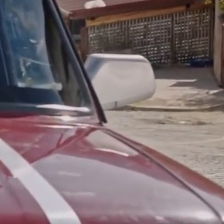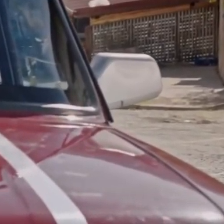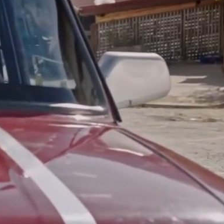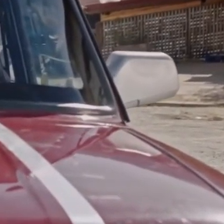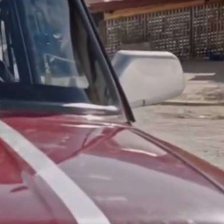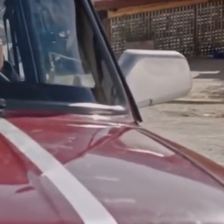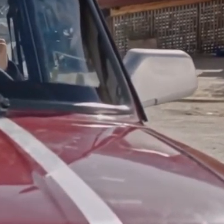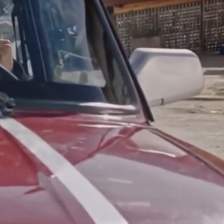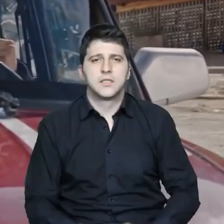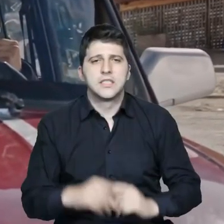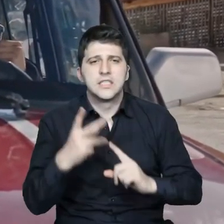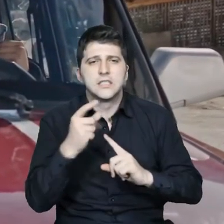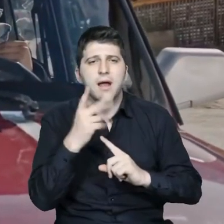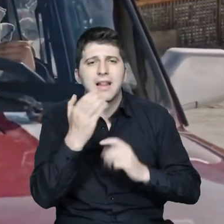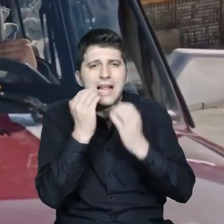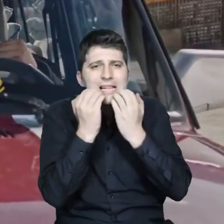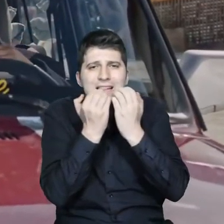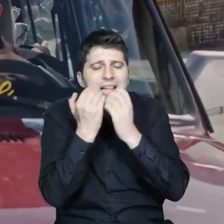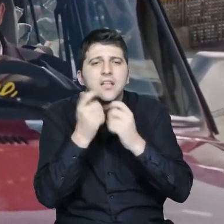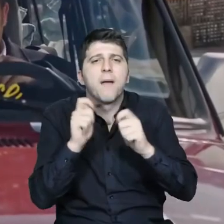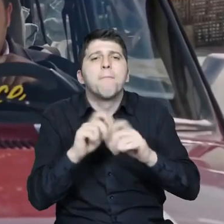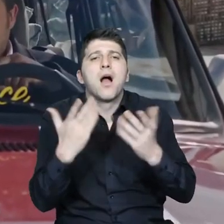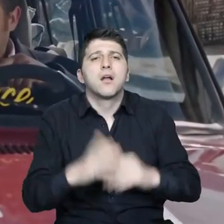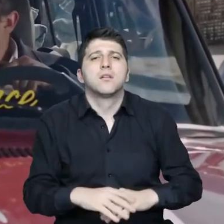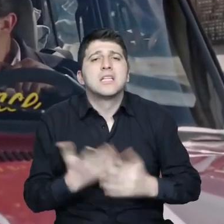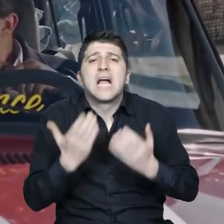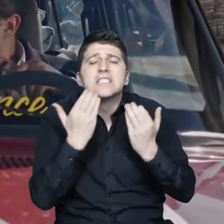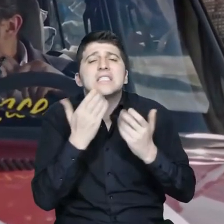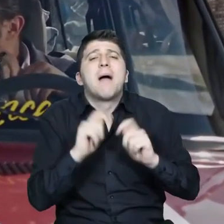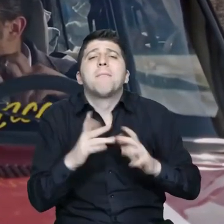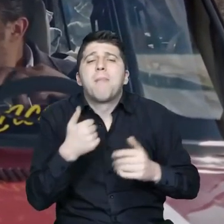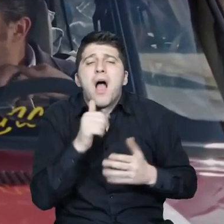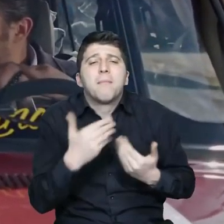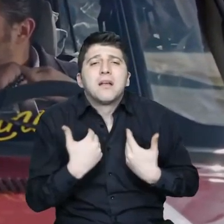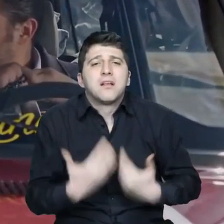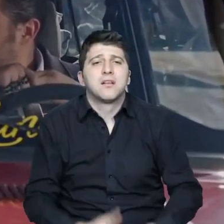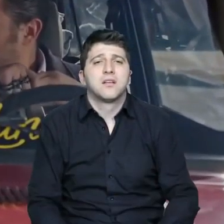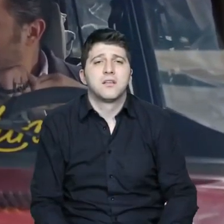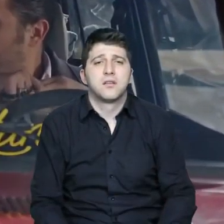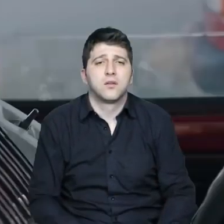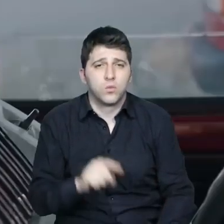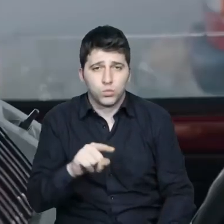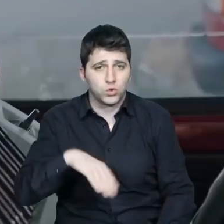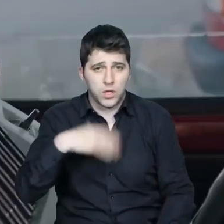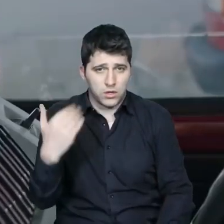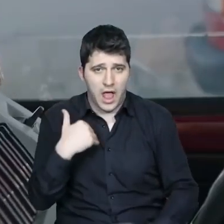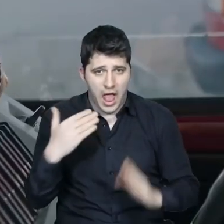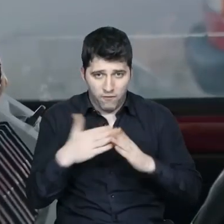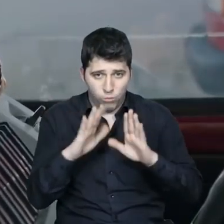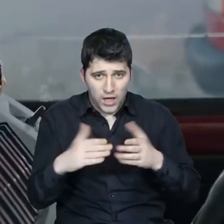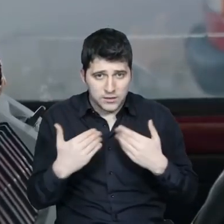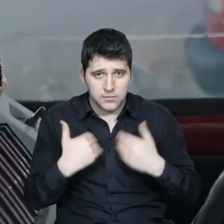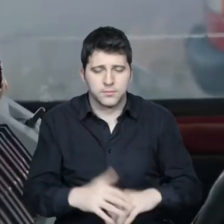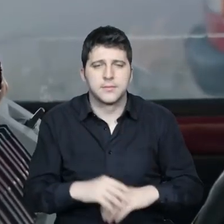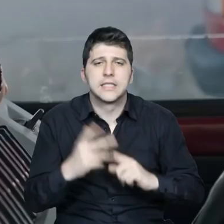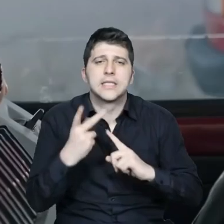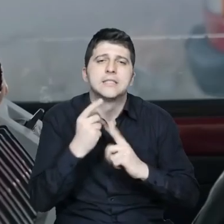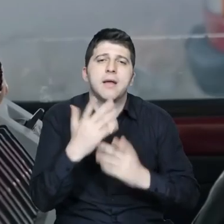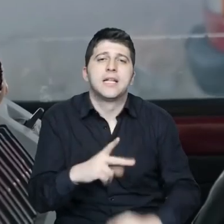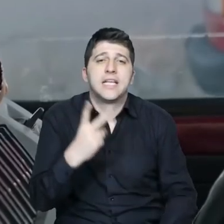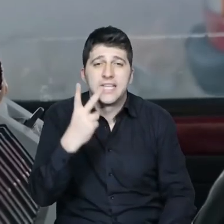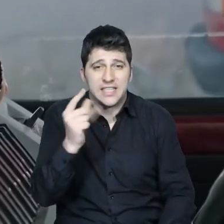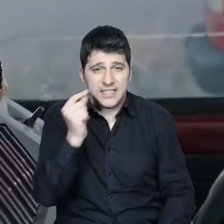İsmail Rapunzel gibi kemirme şu parmaklarını. Nasıl kemirmeyi abime söyleyeyim? Bundan sonra bizim evimiz burası mı şimdi? İsmail iki